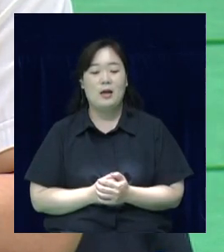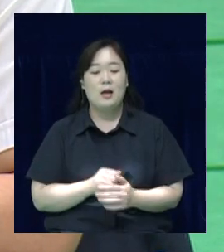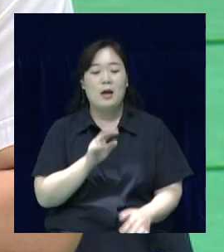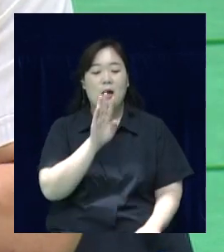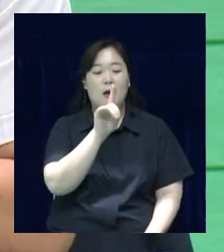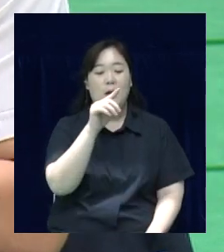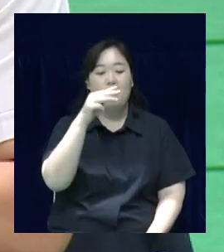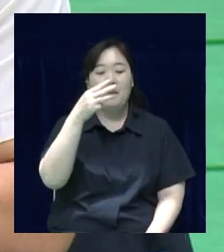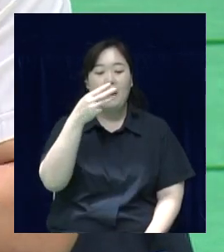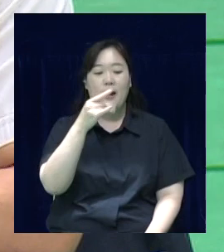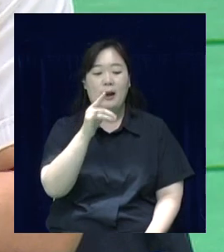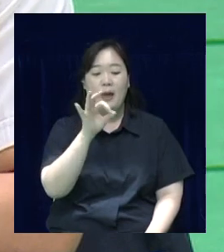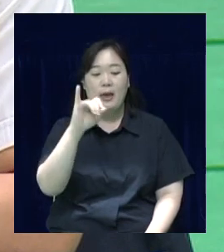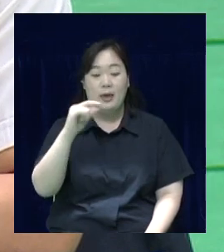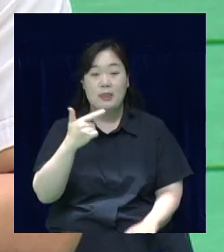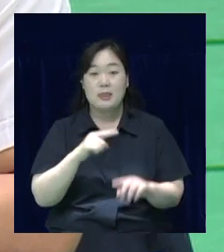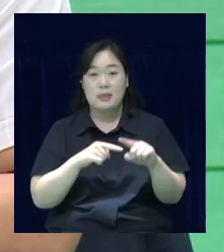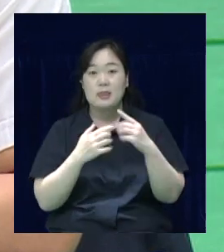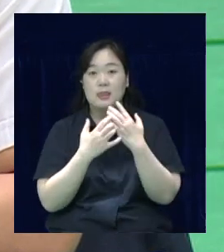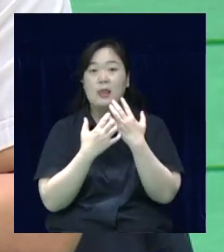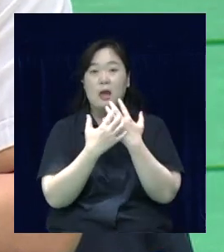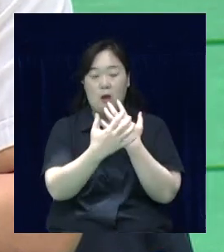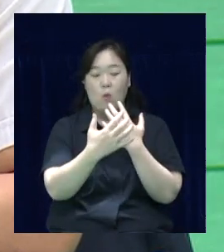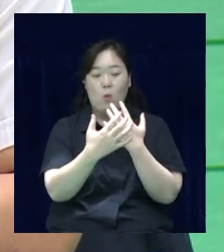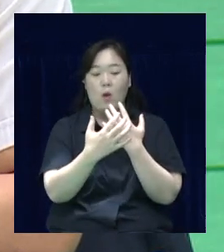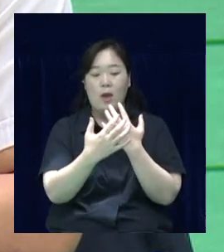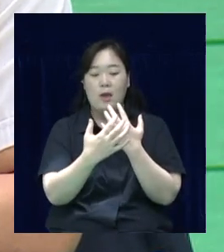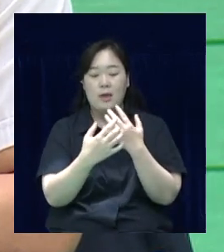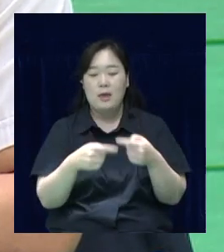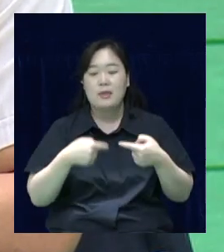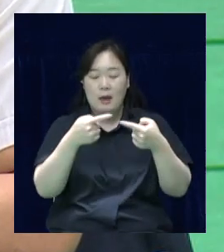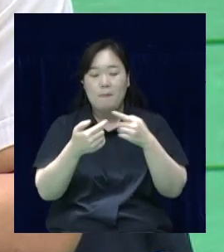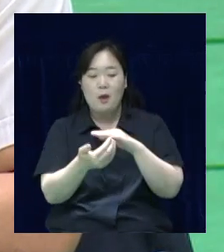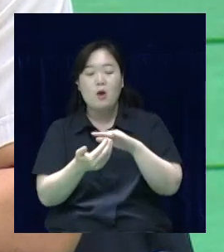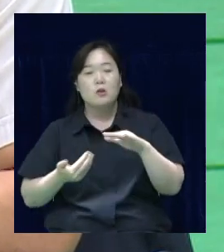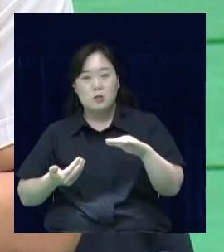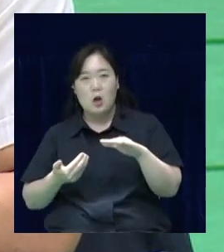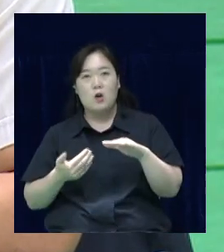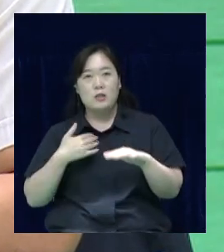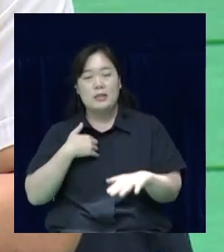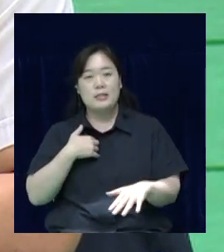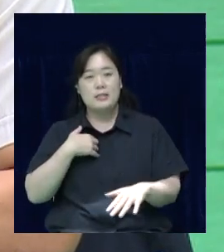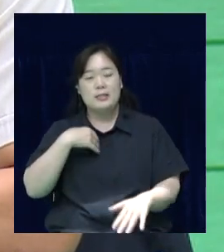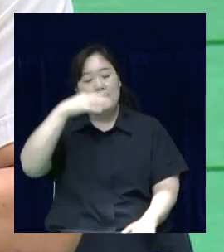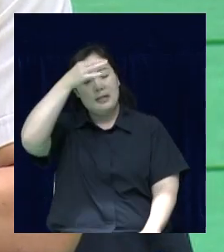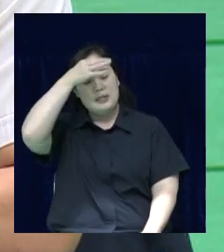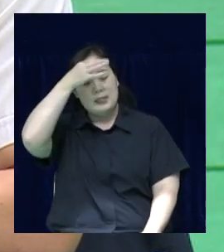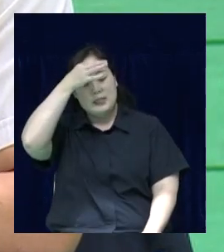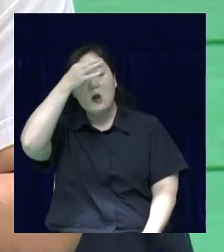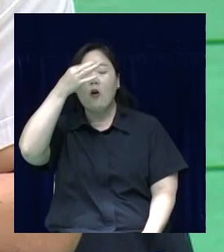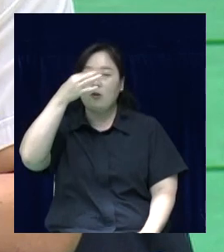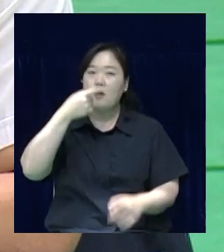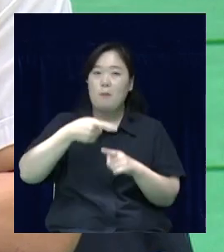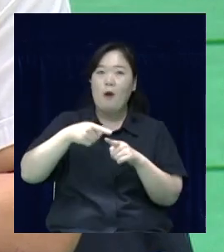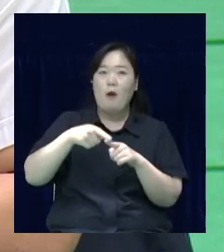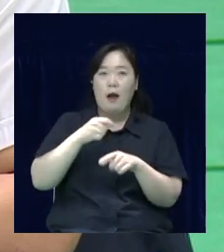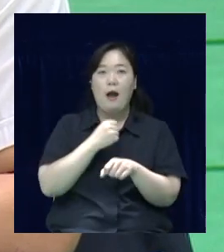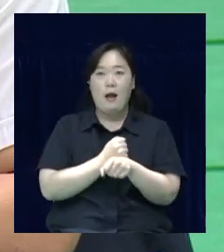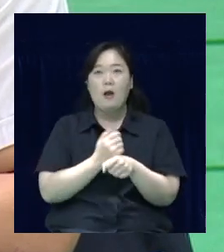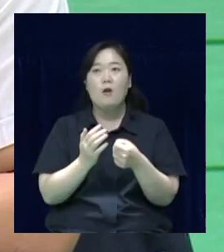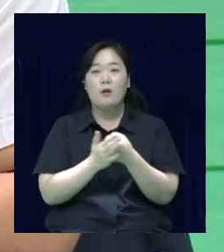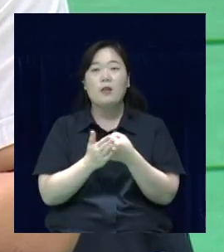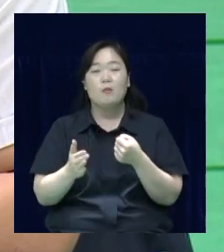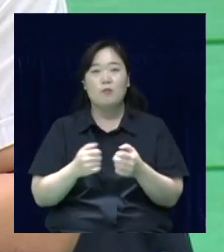대회에 출전시키는 대회를 겸하고 있기 때문에 나름대로 어떤 그 앞으로 미래 장애인 역도